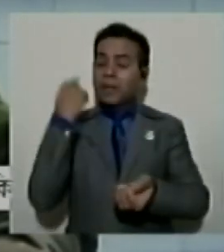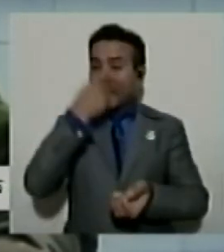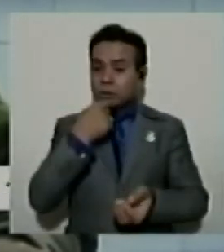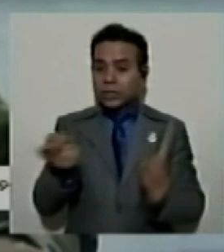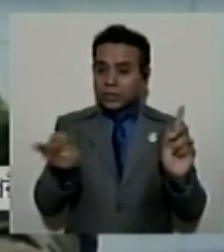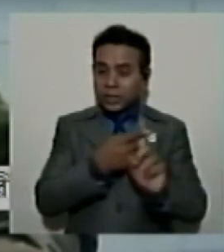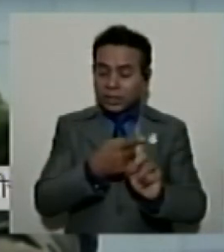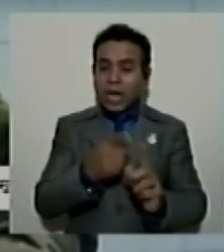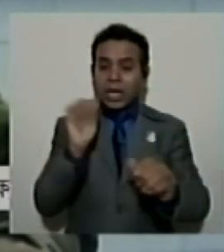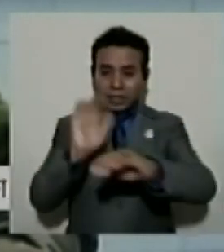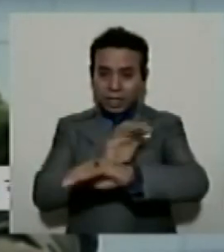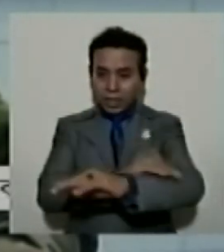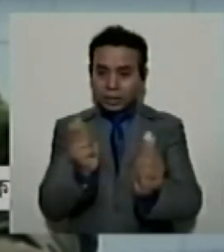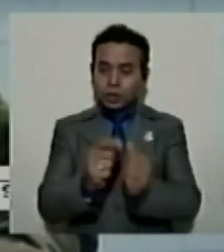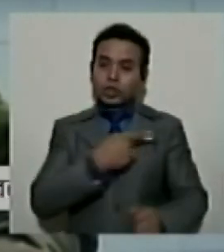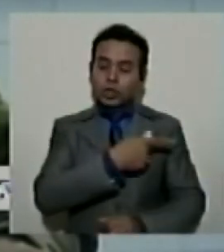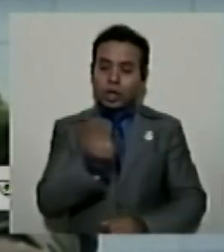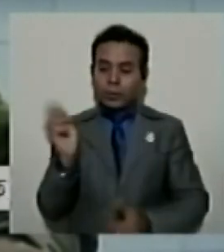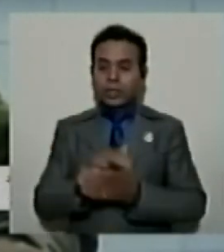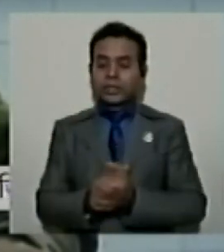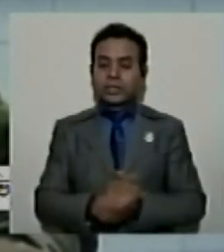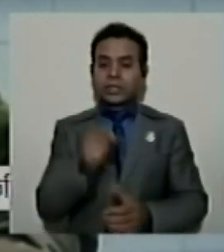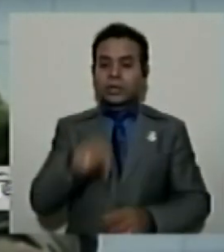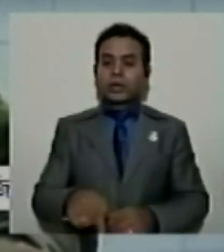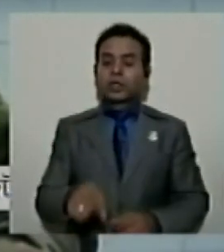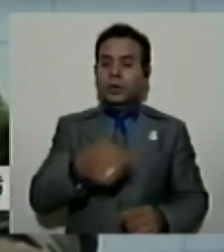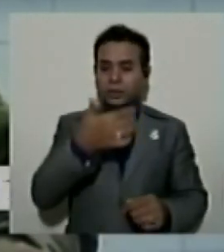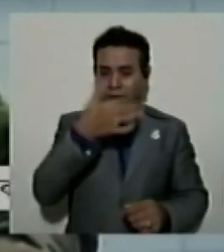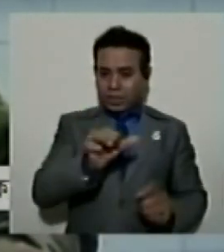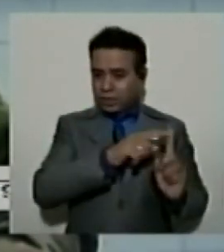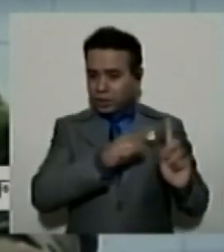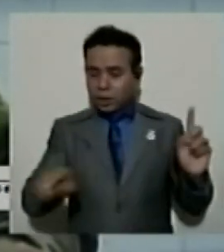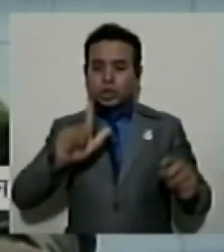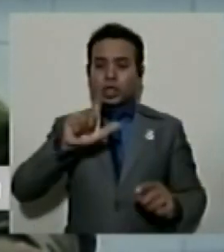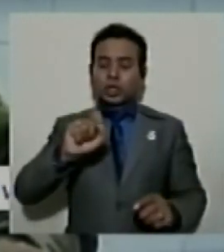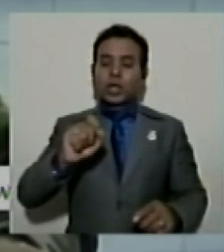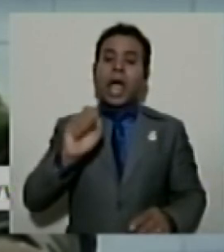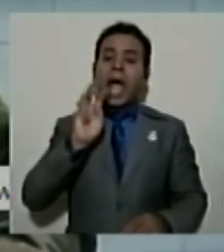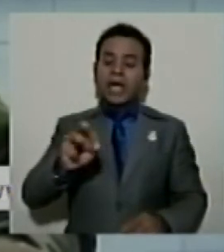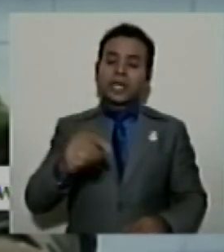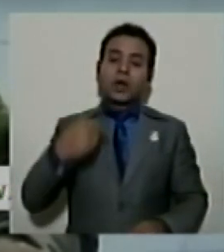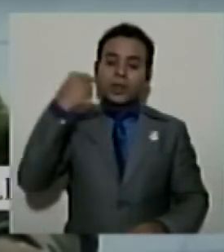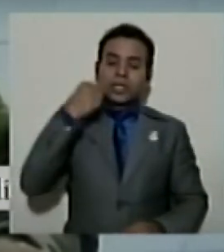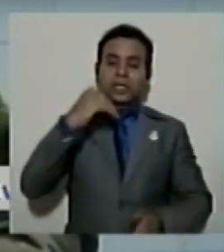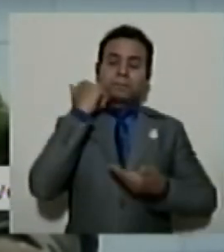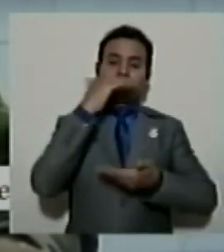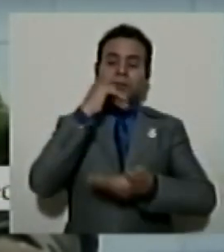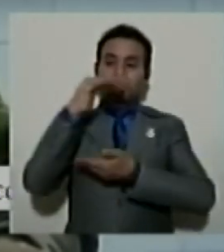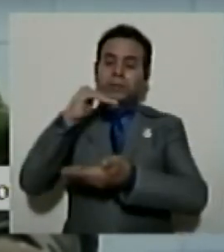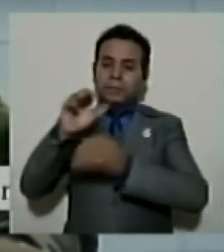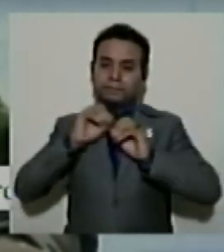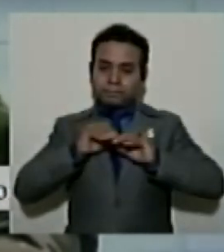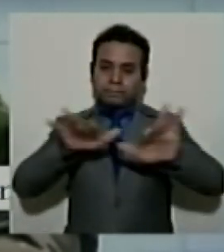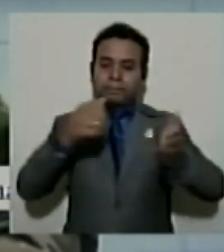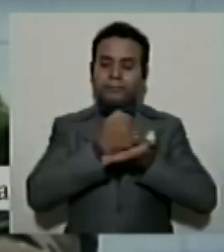60,000 থেকে 70,000 পিপি অন্যান্য সামগ্রী সহ বিতরণ করে থাকি। অন্যান্য সামগ্রীর মধ্যে যেগুলো রয়েছে সার্জিক্যাল মাস্ক, হ্যান্ড